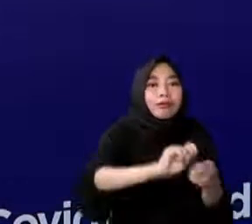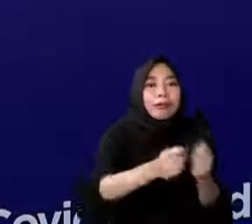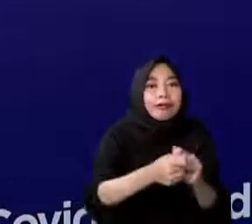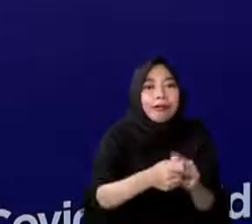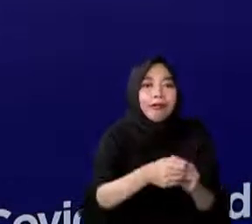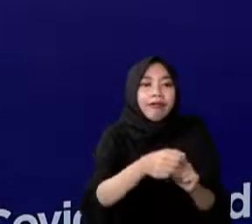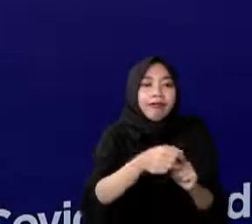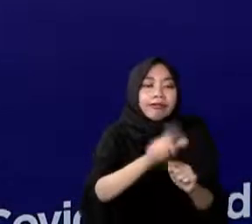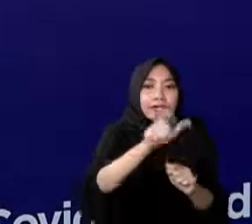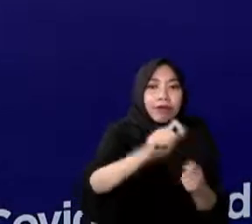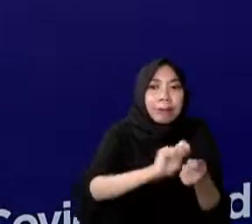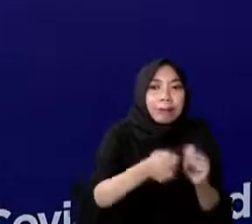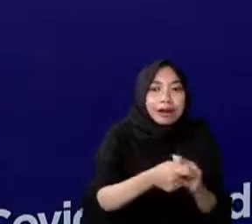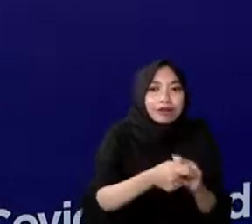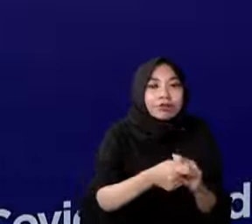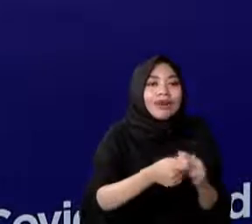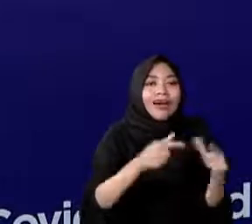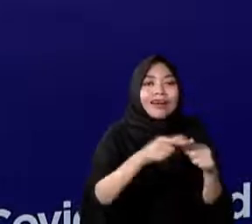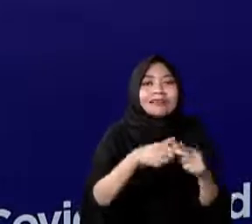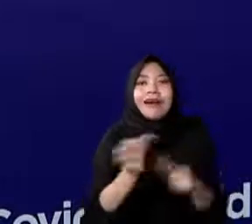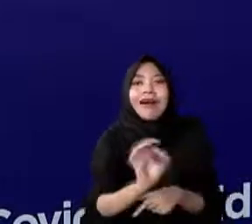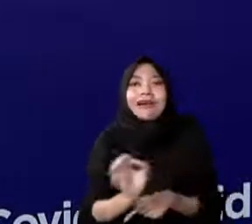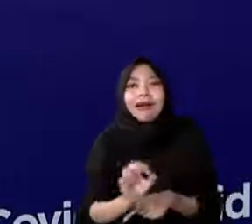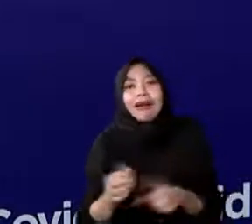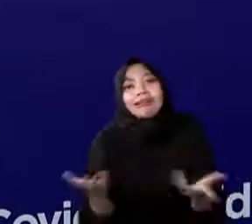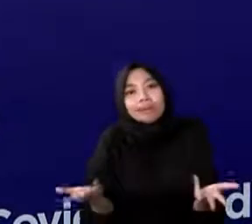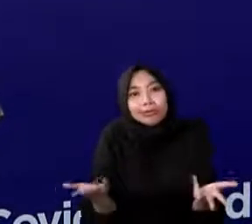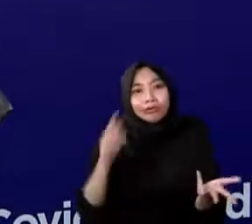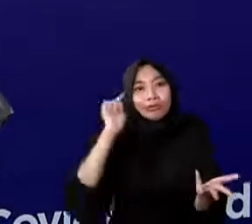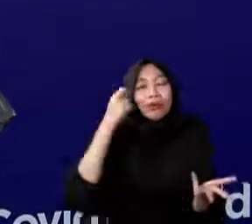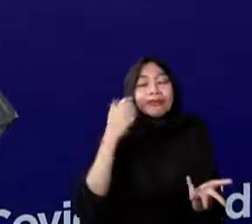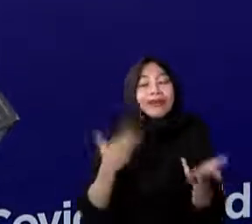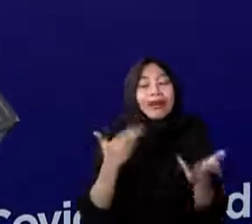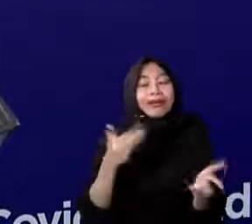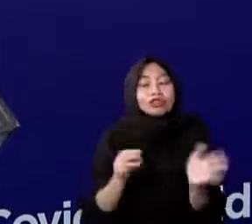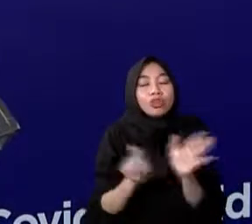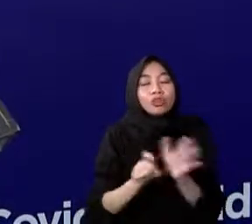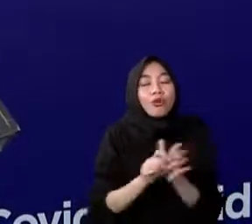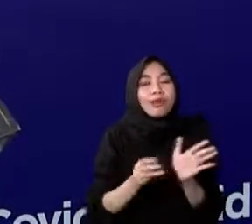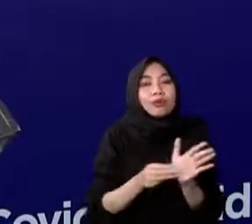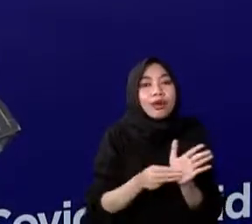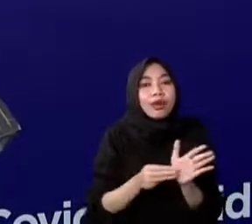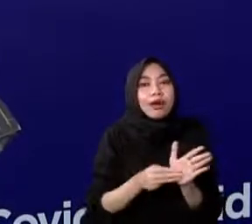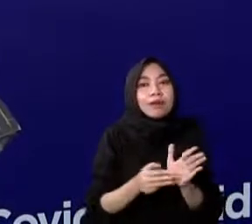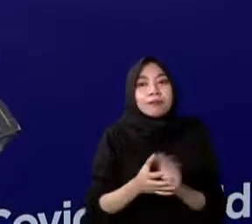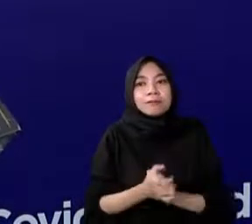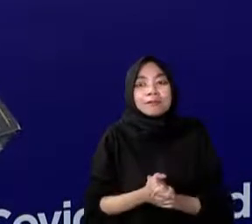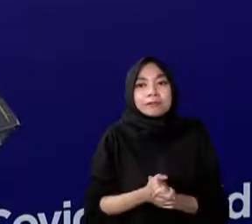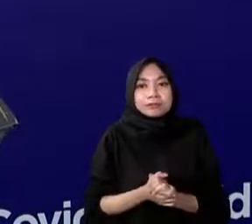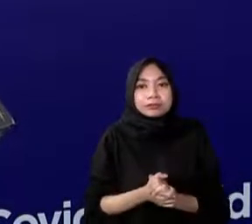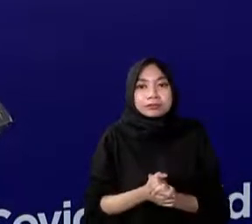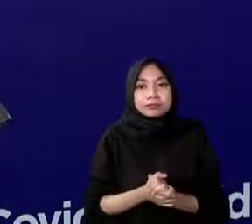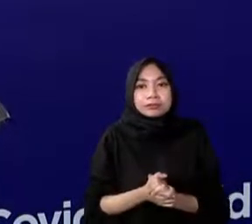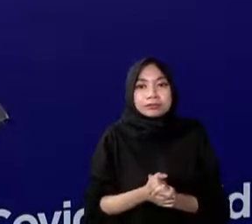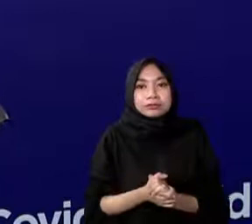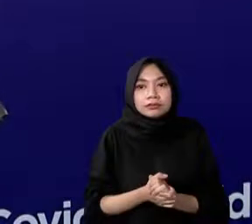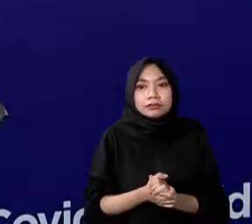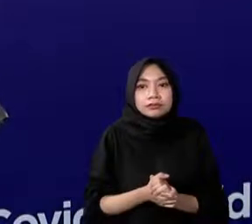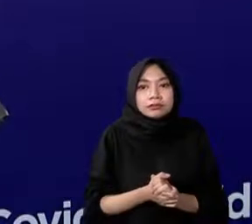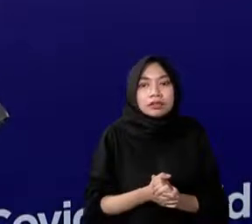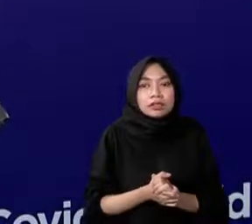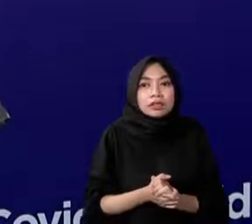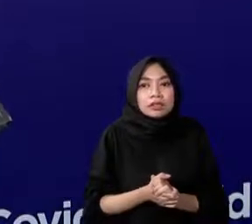logistiknya belum tersedia karena reagennya harus spesifik ternyata tidak ada. Nah ini beberapa hal juga yang harus kita pahami terkait dengan